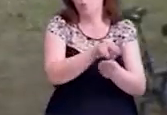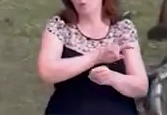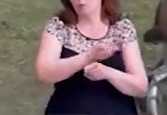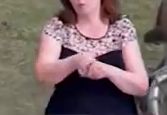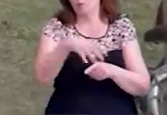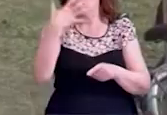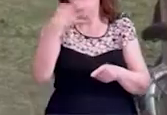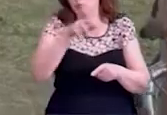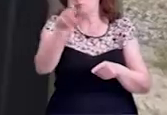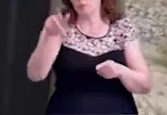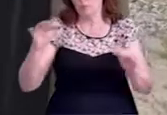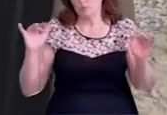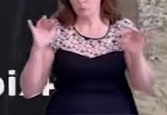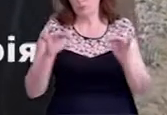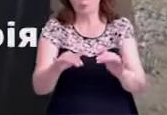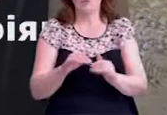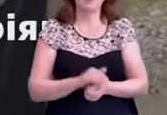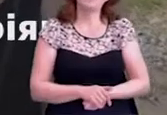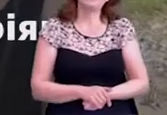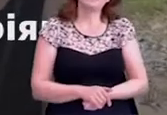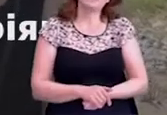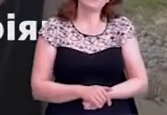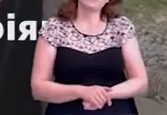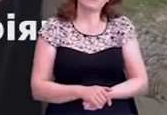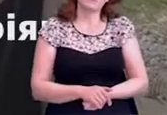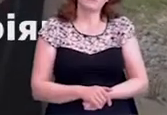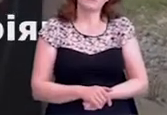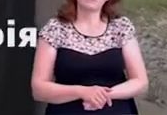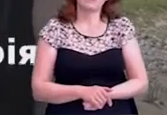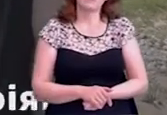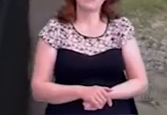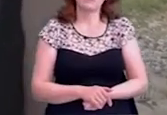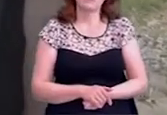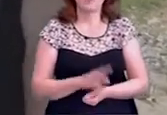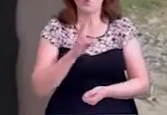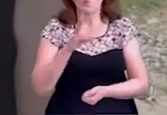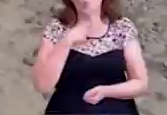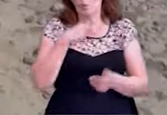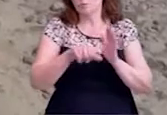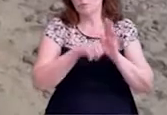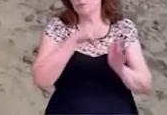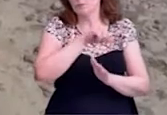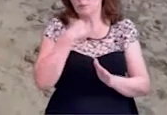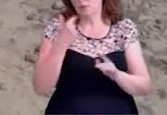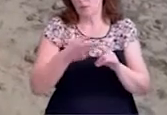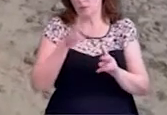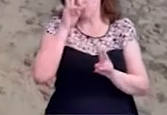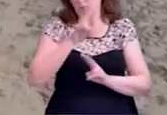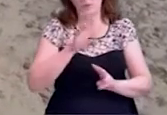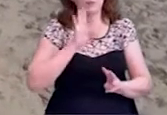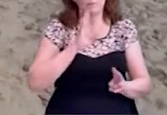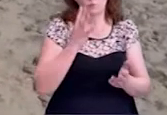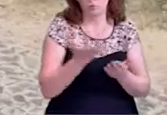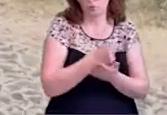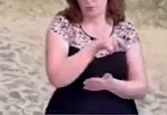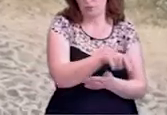до півтисячі людей. Ну, розповідає, що дівчинка додому сама, її просто хтось зарізав. Дівчину знайшли на цьому